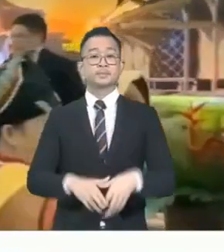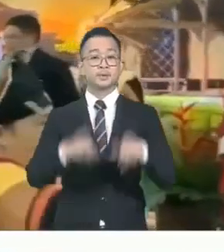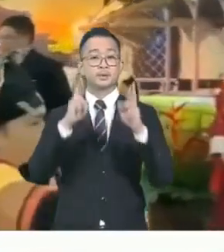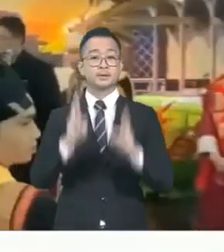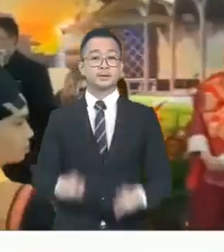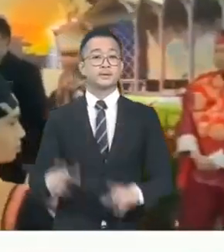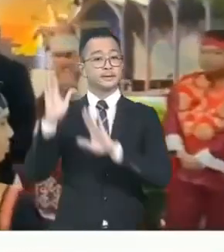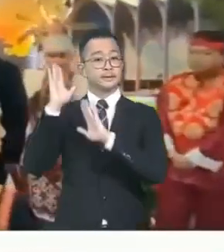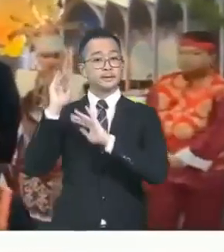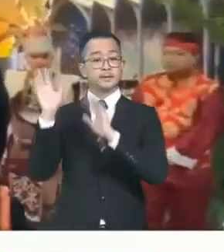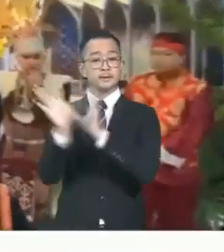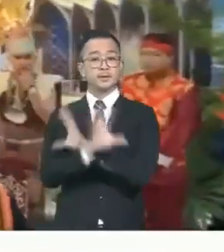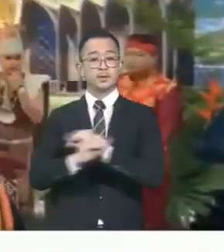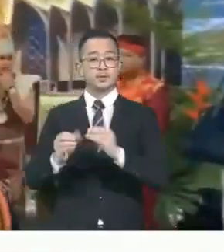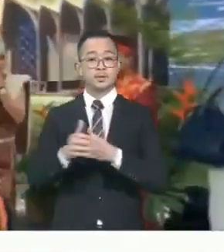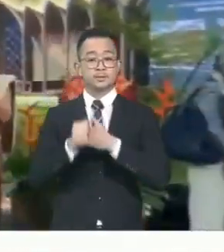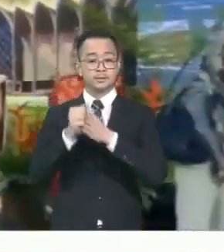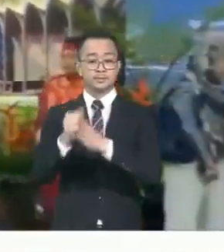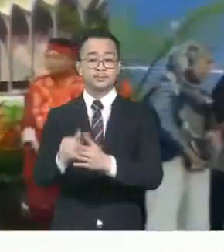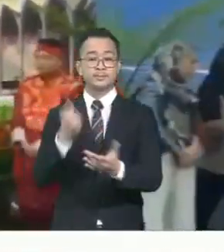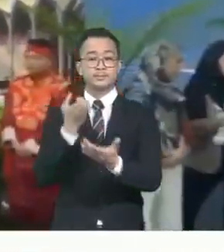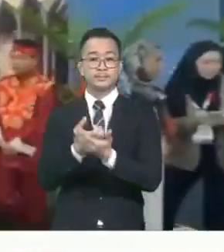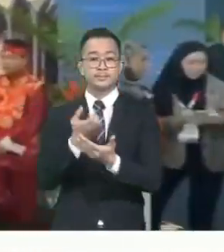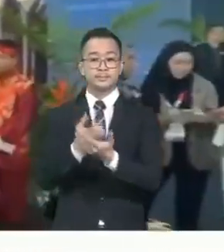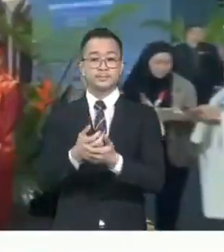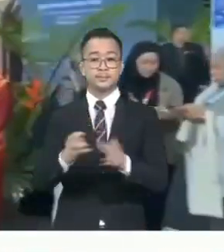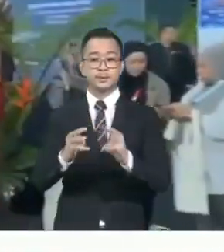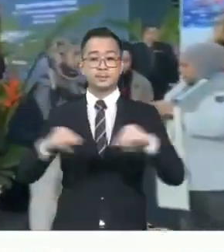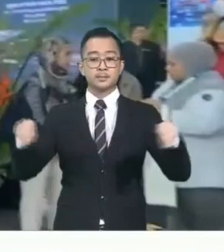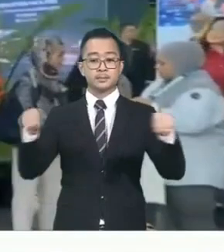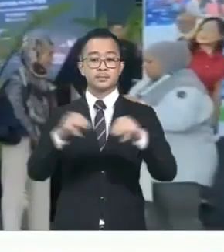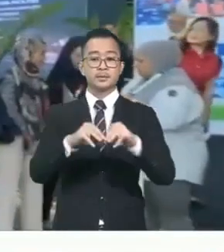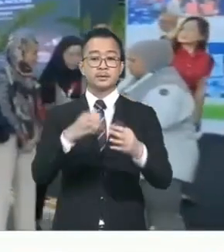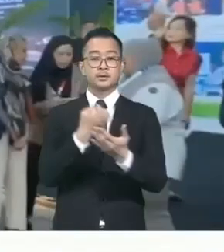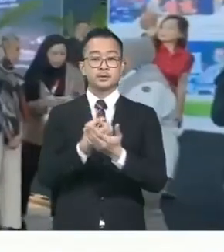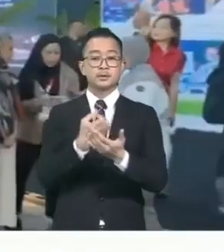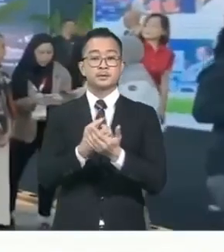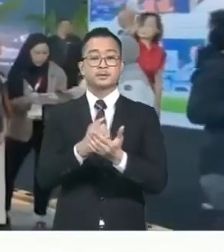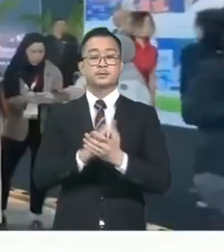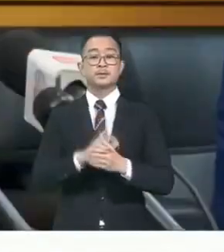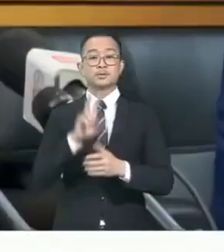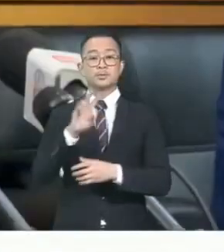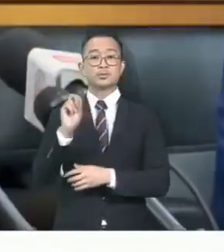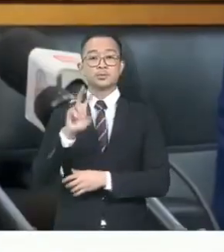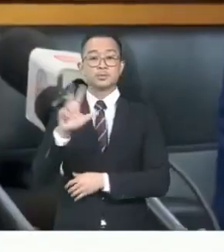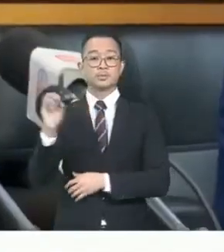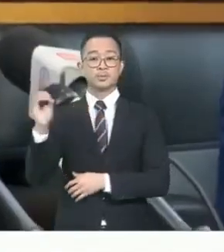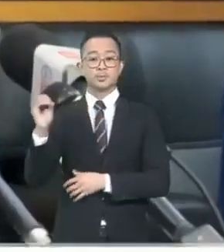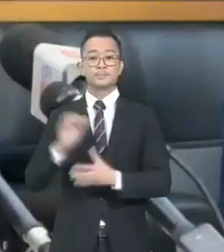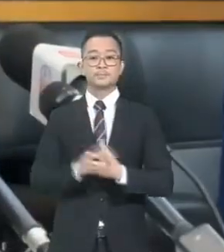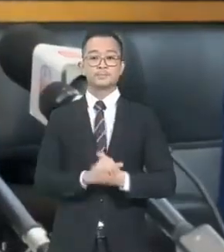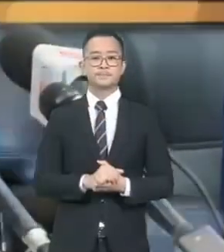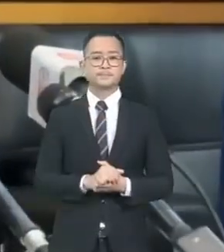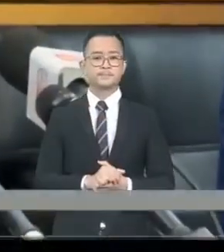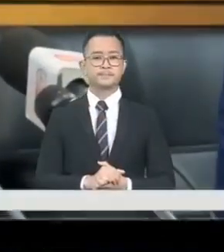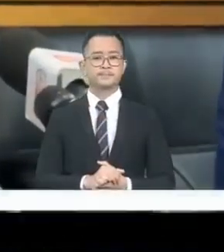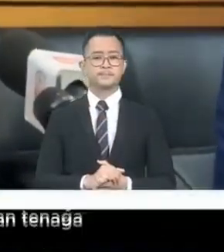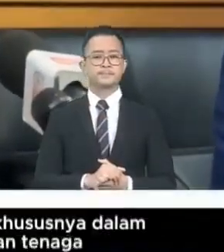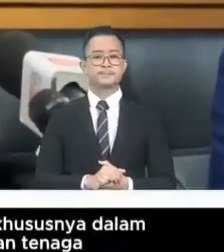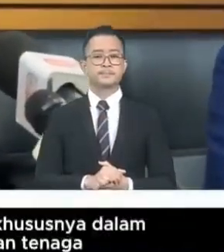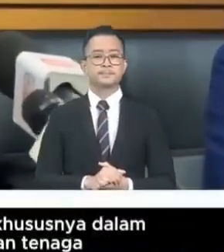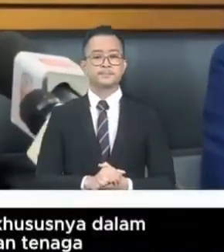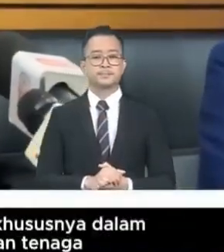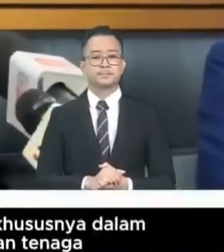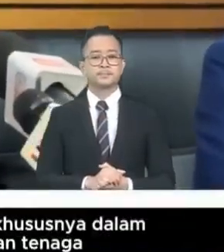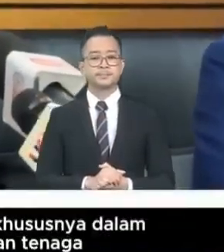untuk menjadi peneraju ekonomi serta masyarakat digital menjelang 2030. We are very fortunate. We have